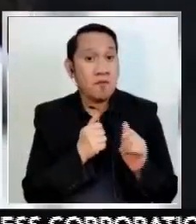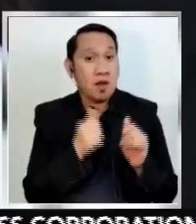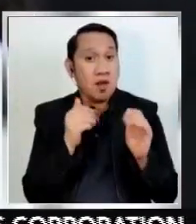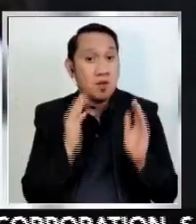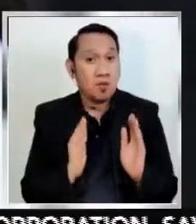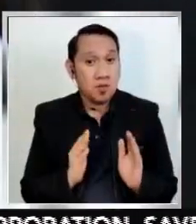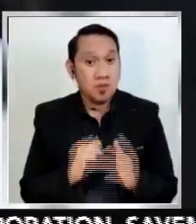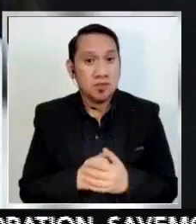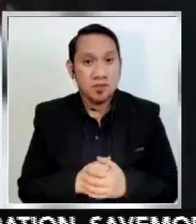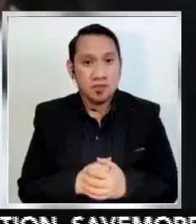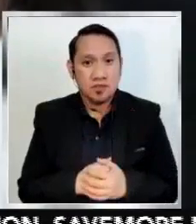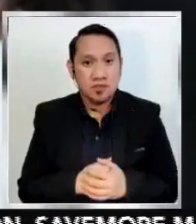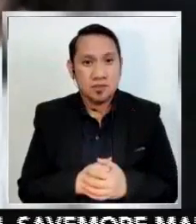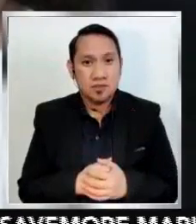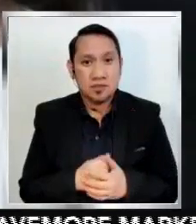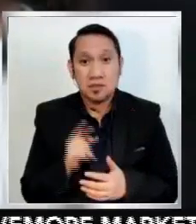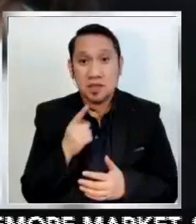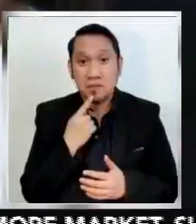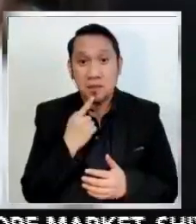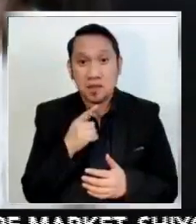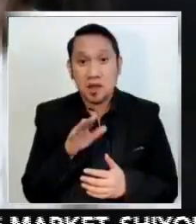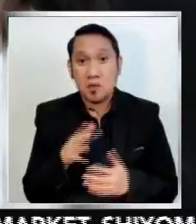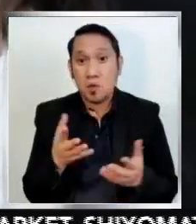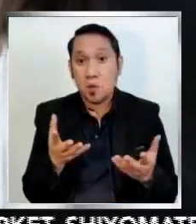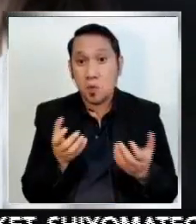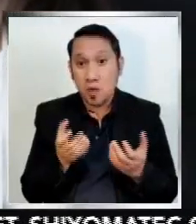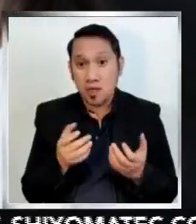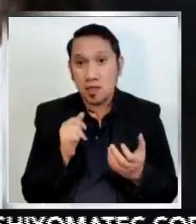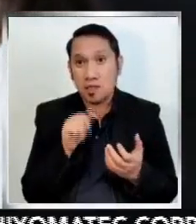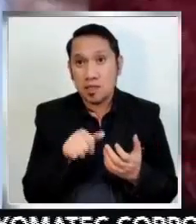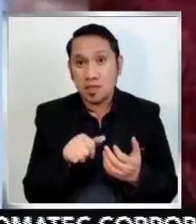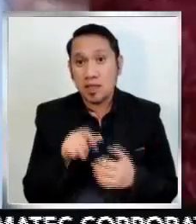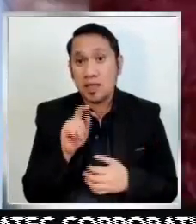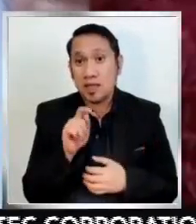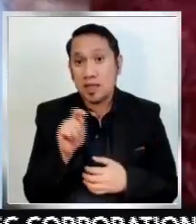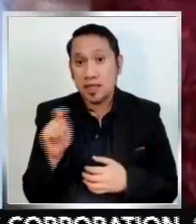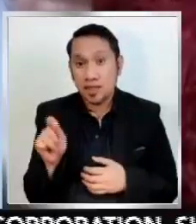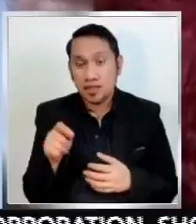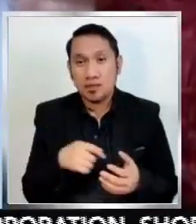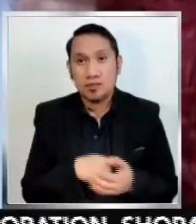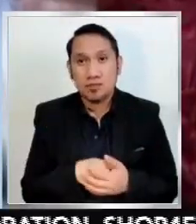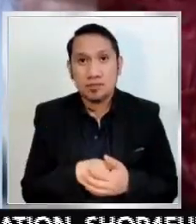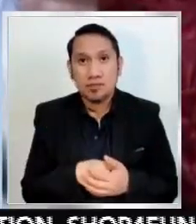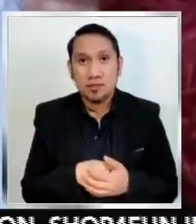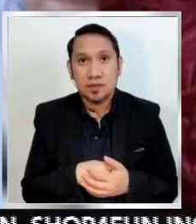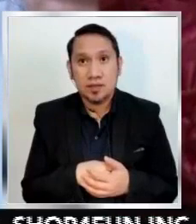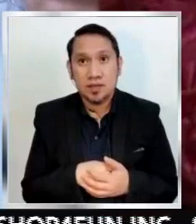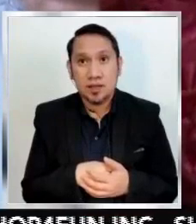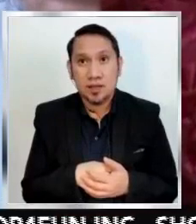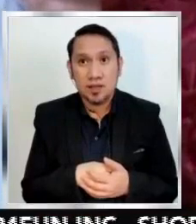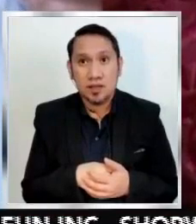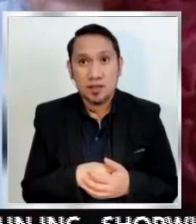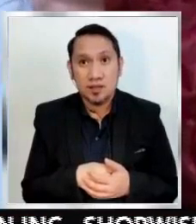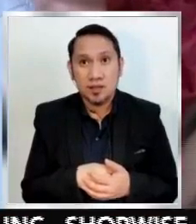talaga TikTok eh. Gusto ko po dance eh. Nung nagtugtog po,